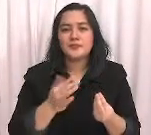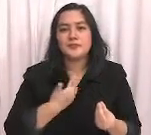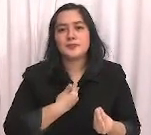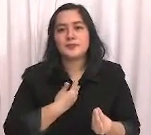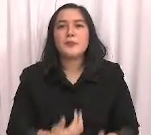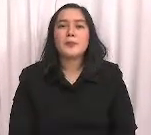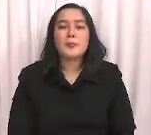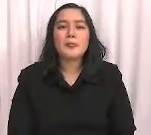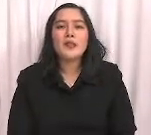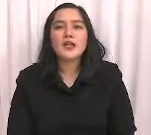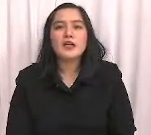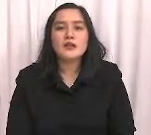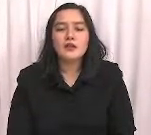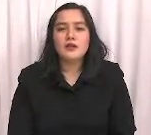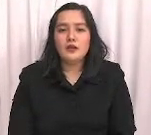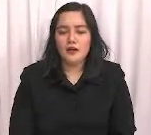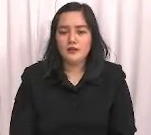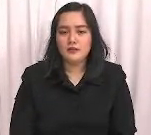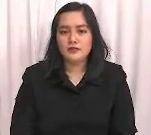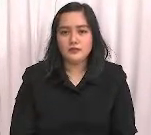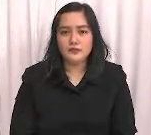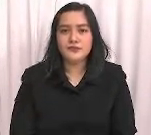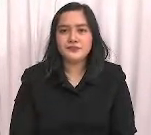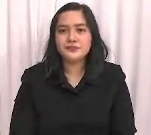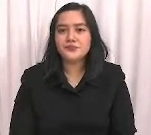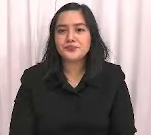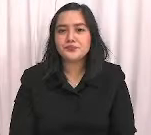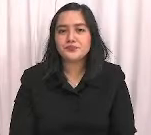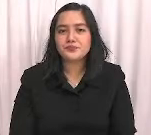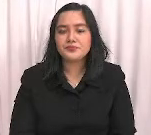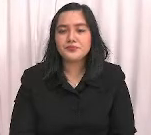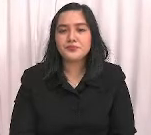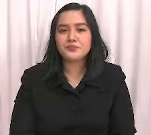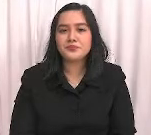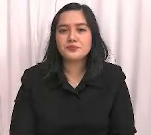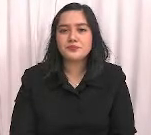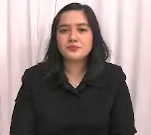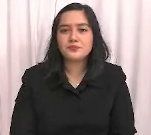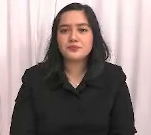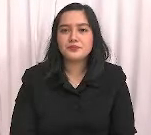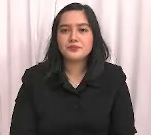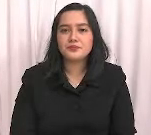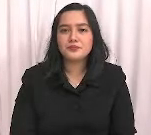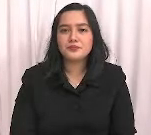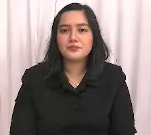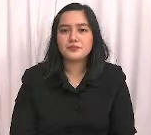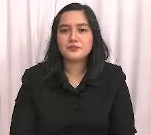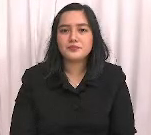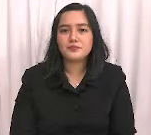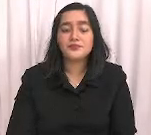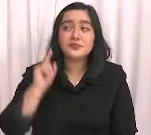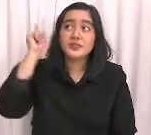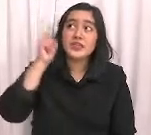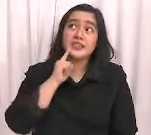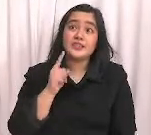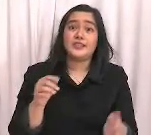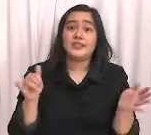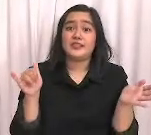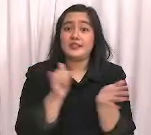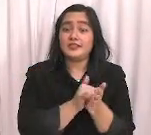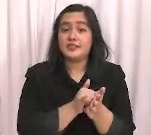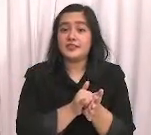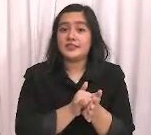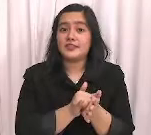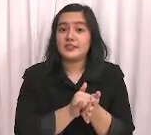marami pang maging dulot na hindi maganda yan. How much more kung lalo pa nating i-implement yun sa loob